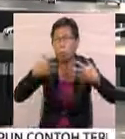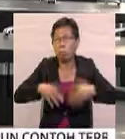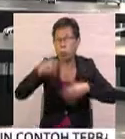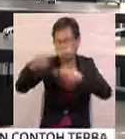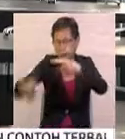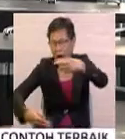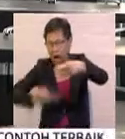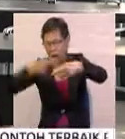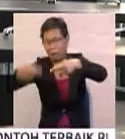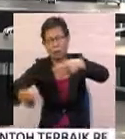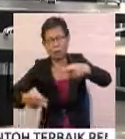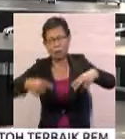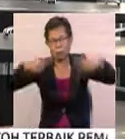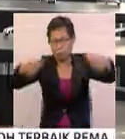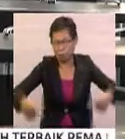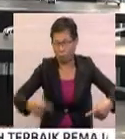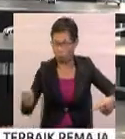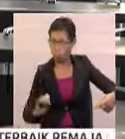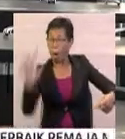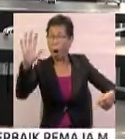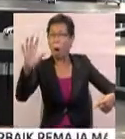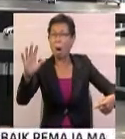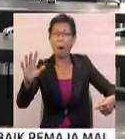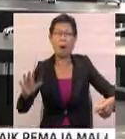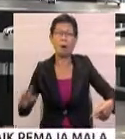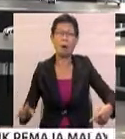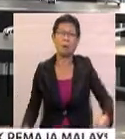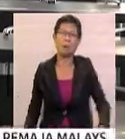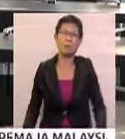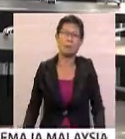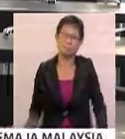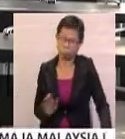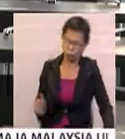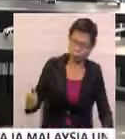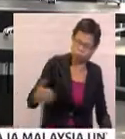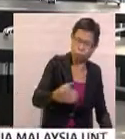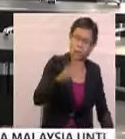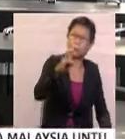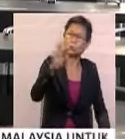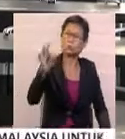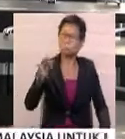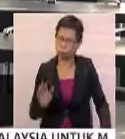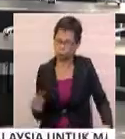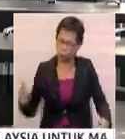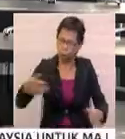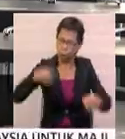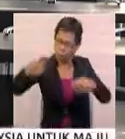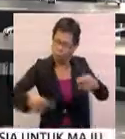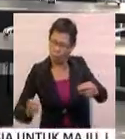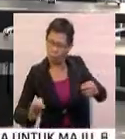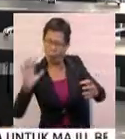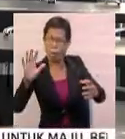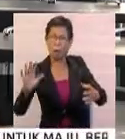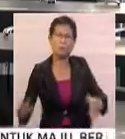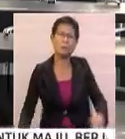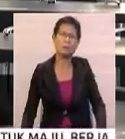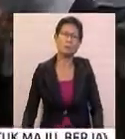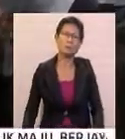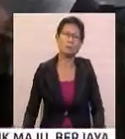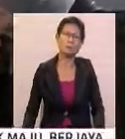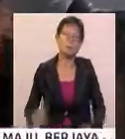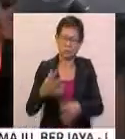tayar meletup di selekoh nombor 9 tapi dapat cross finish line tempat